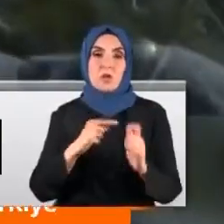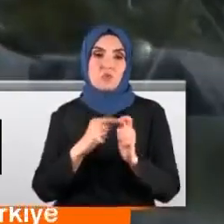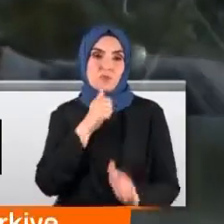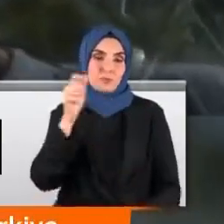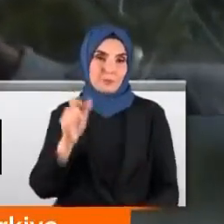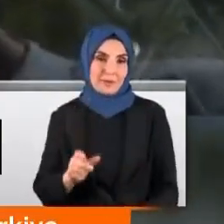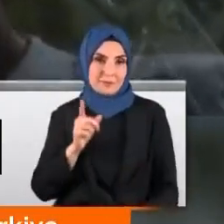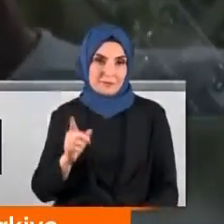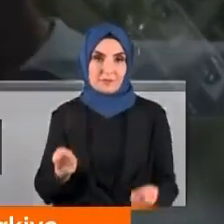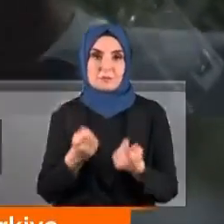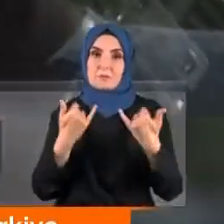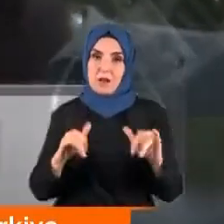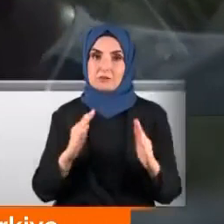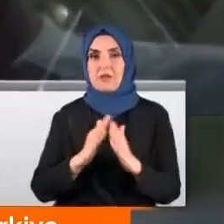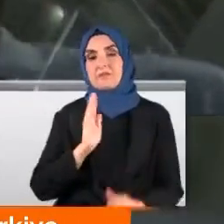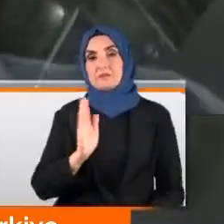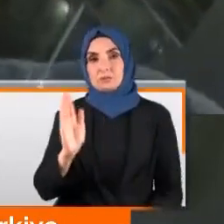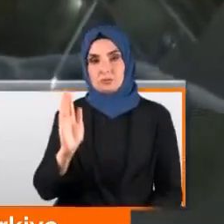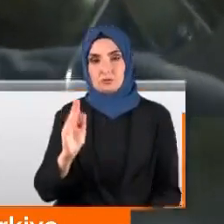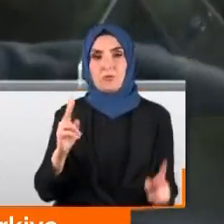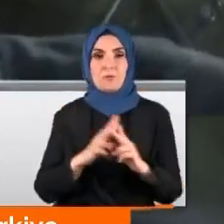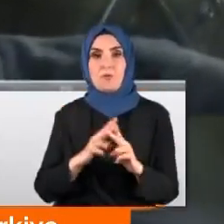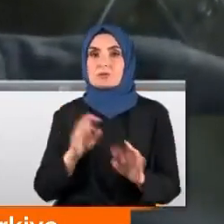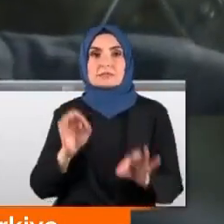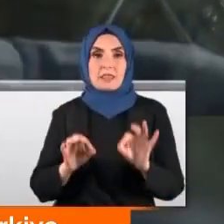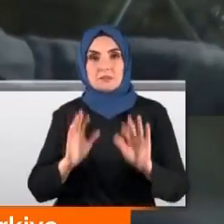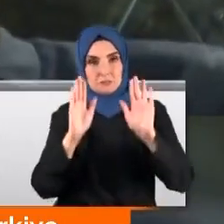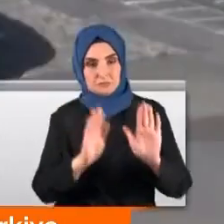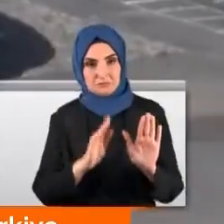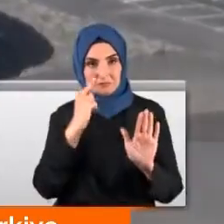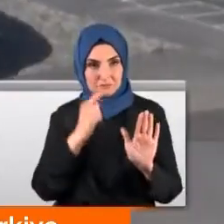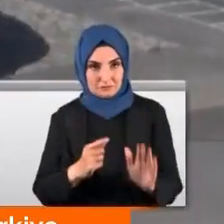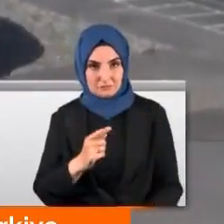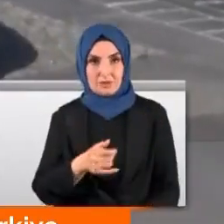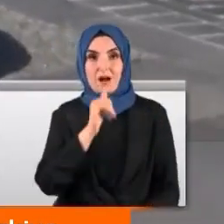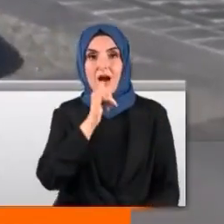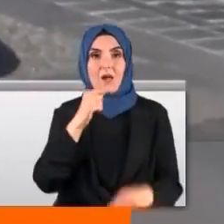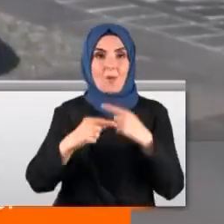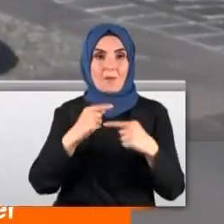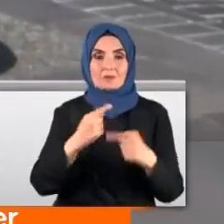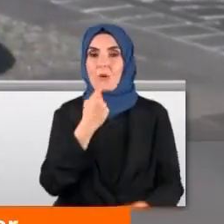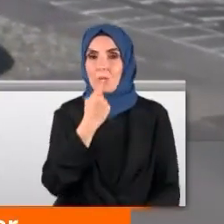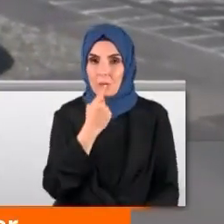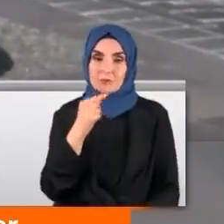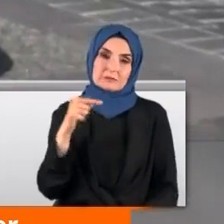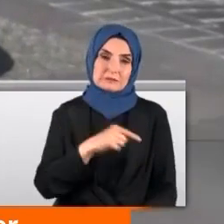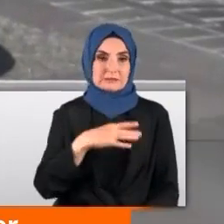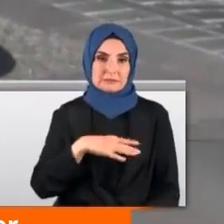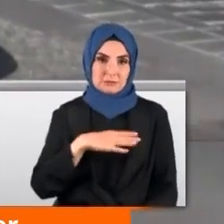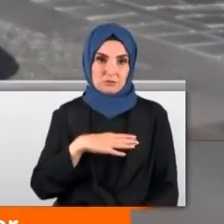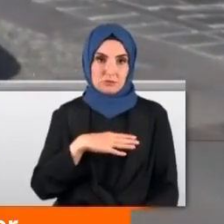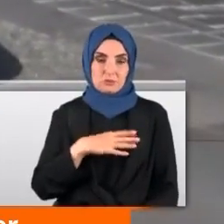Ensar Yıldırım işten çıkmış eve gidiyordu. Polis denetimine takılan Yıldırım'dan alkolmetreyi üflemesi istendi. Çıkan